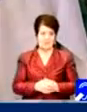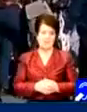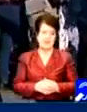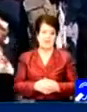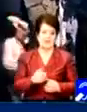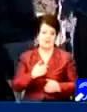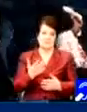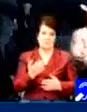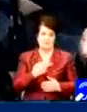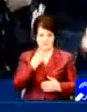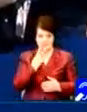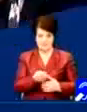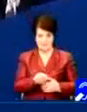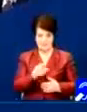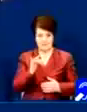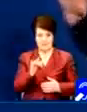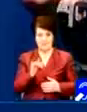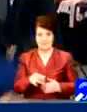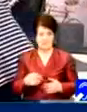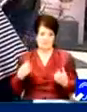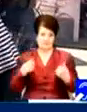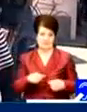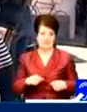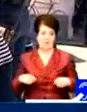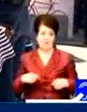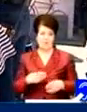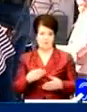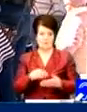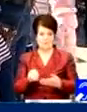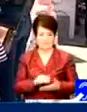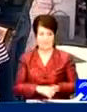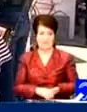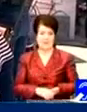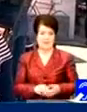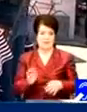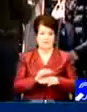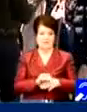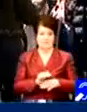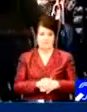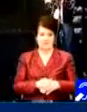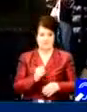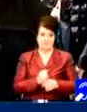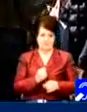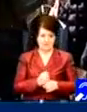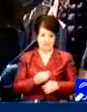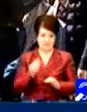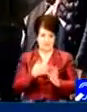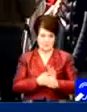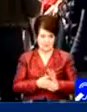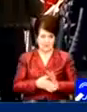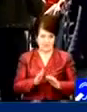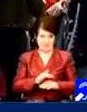luat o ie și un saco. Știu cum e de fapt să faci față cheltuielilor